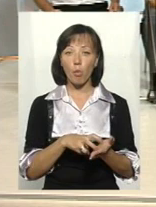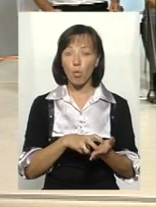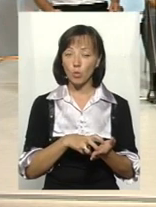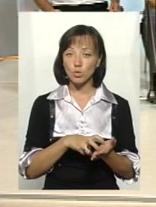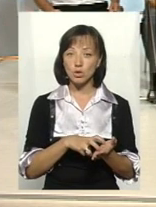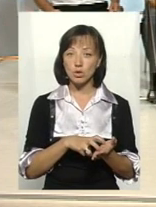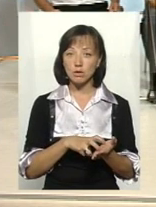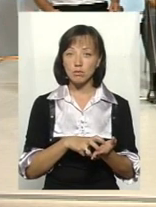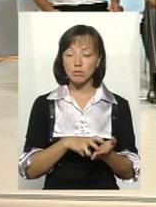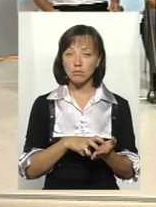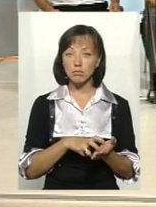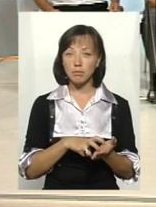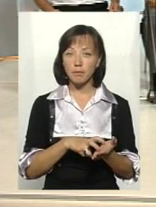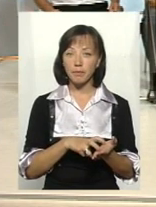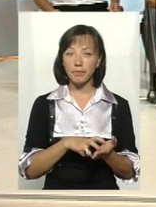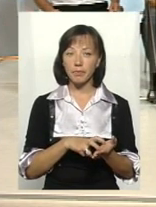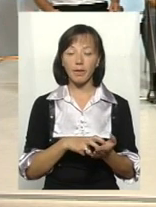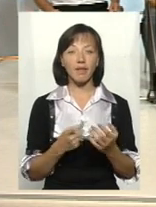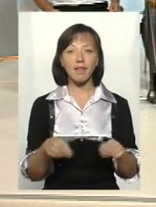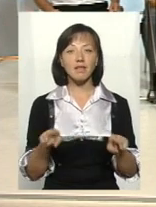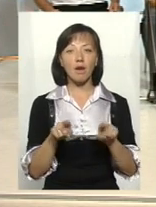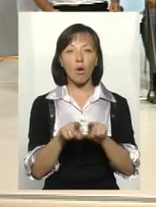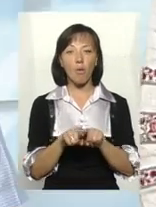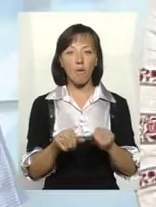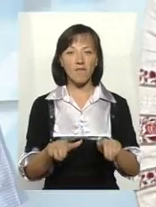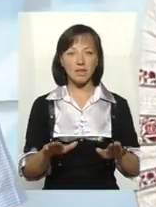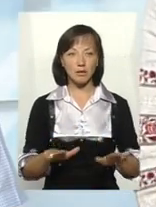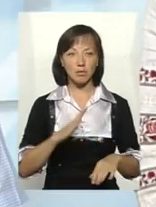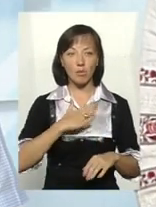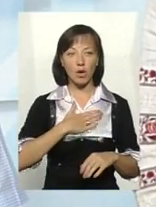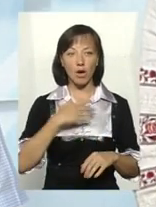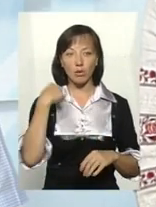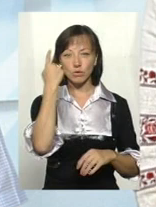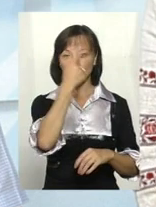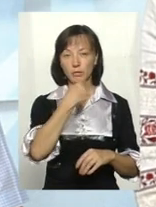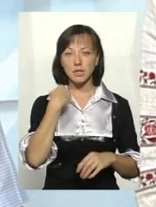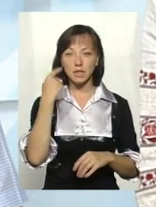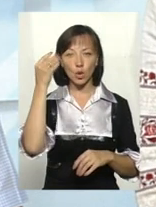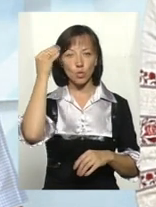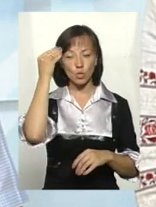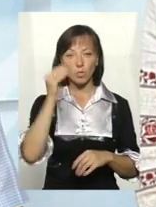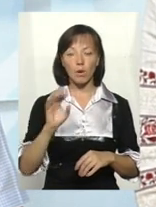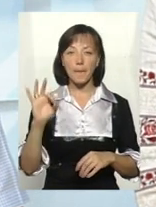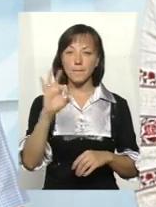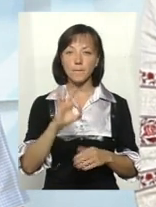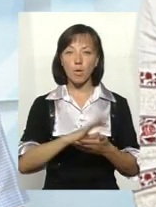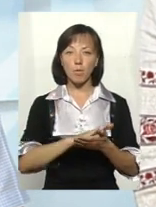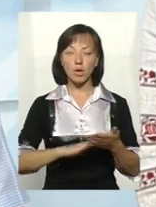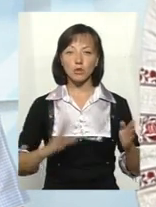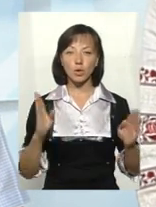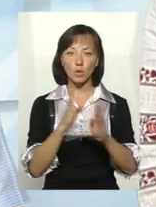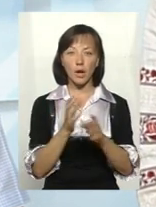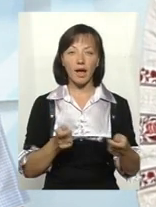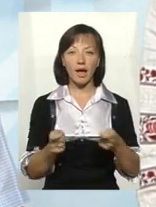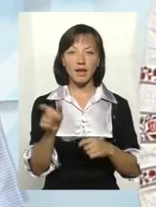побоюючись не такого, можливо, вердикту, це моя суб'єктивна думка, щодо подальшої долі